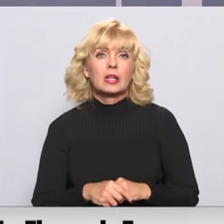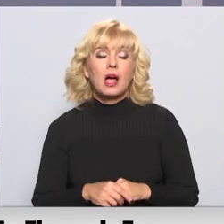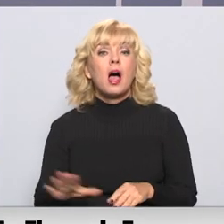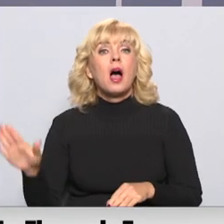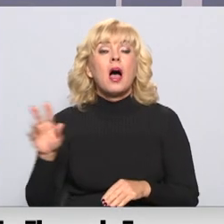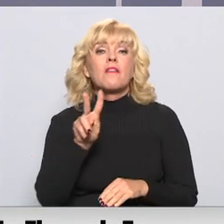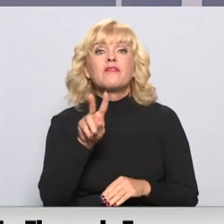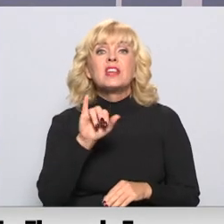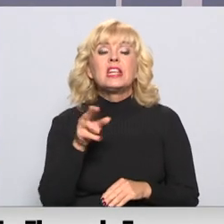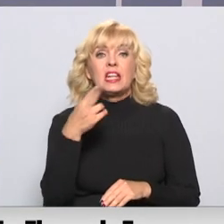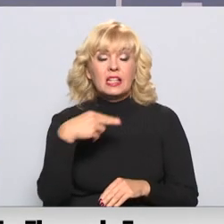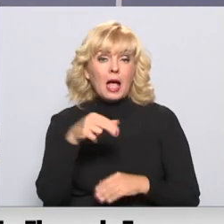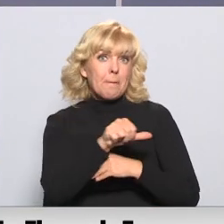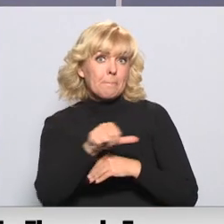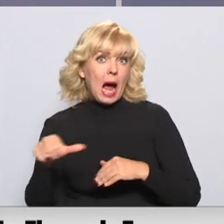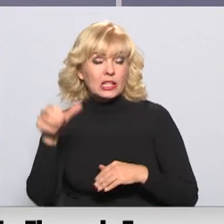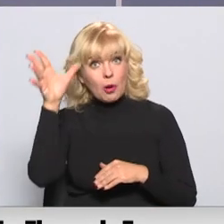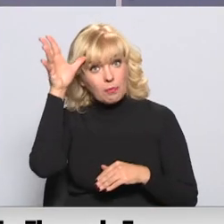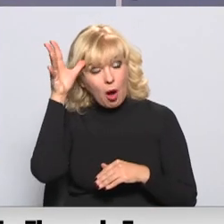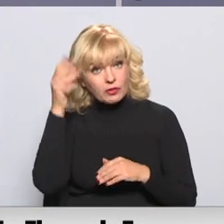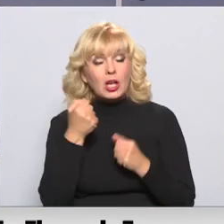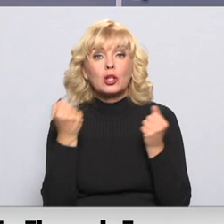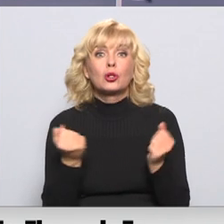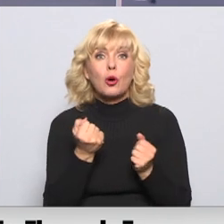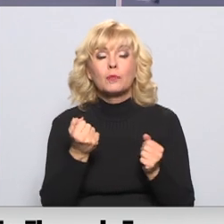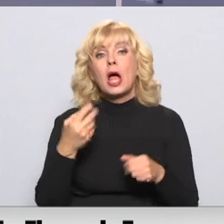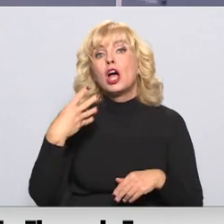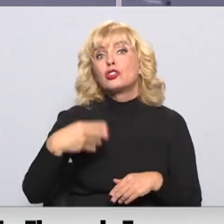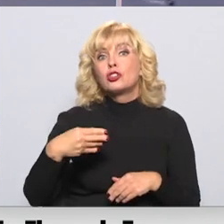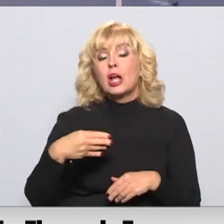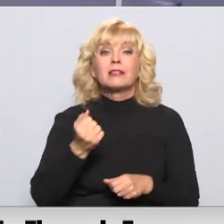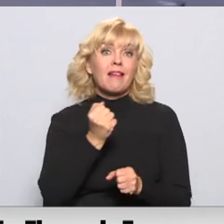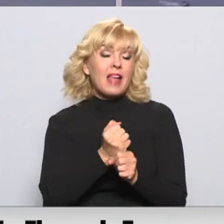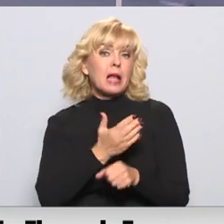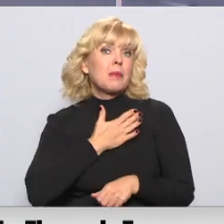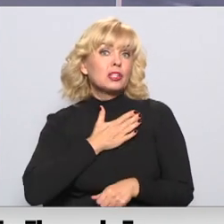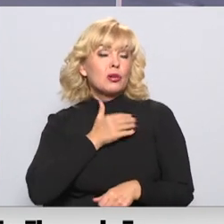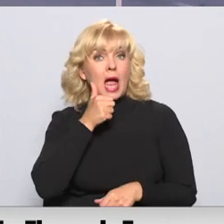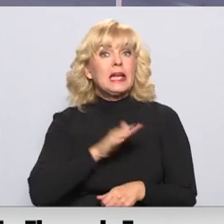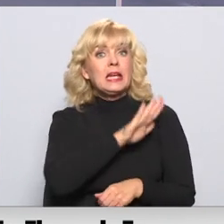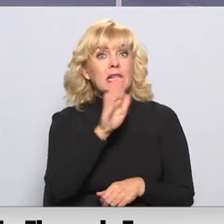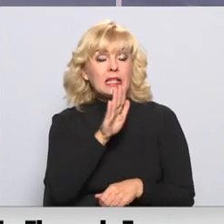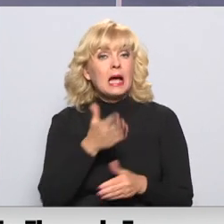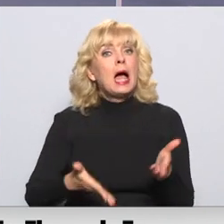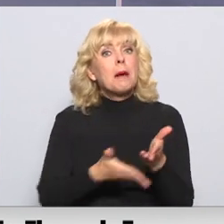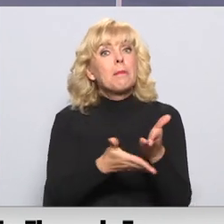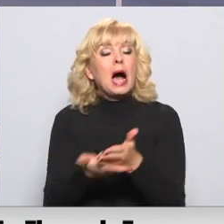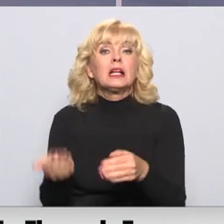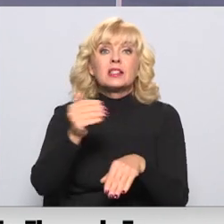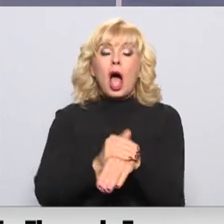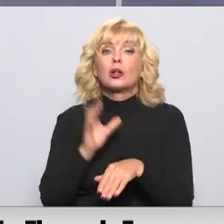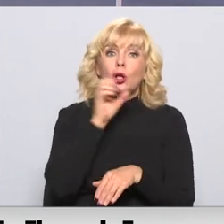Valsts ieņēmumu dienesta muitas pārvaldē darbojas ap 40 darba suņu, kas ikdienā palīdz atklāt noziegumus saistītus